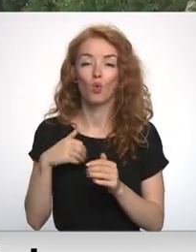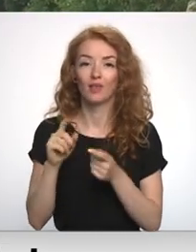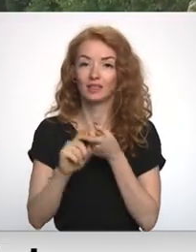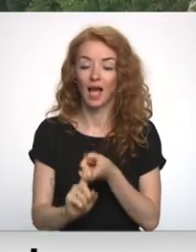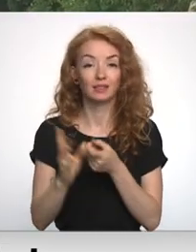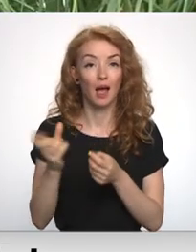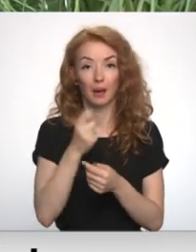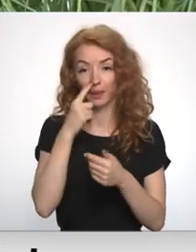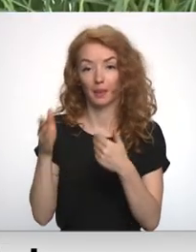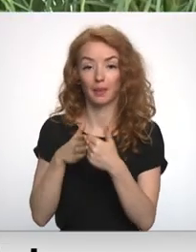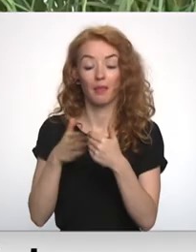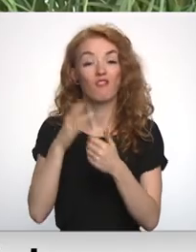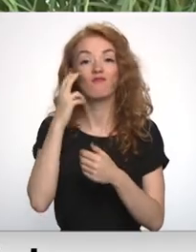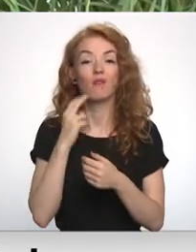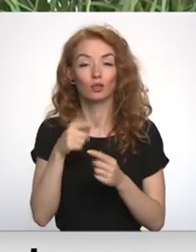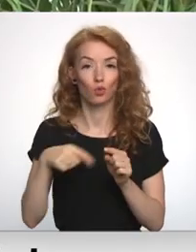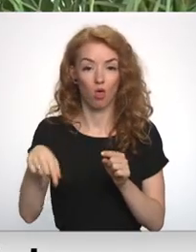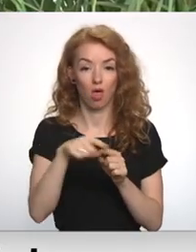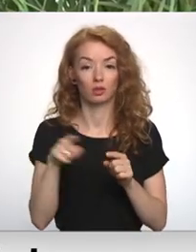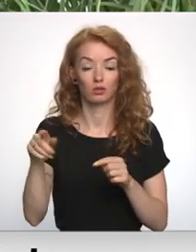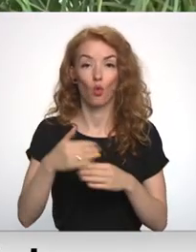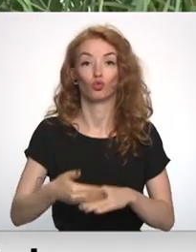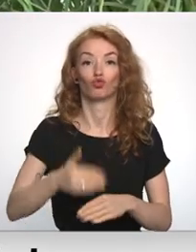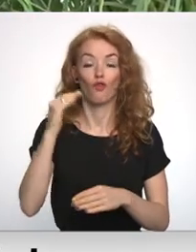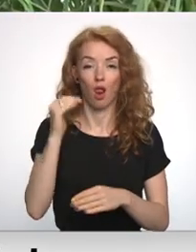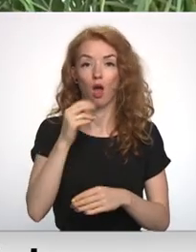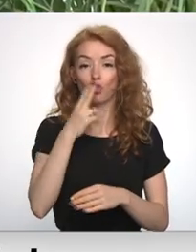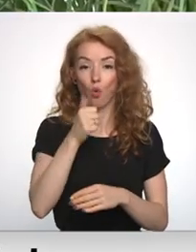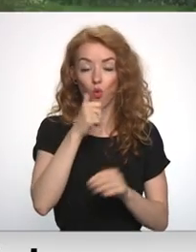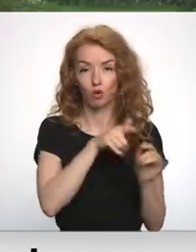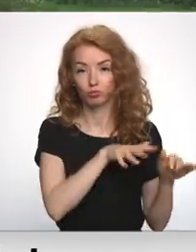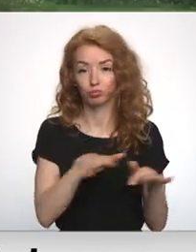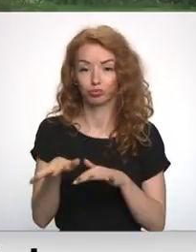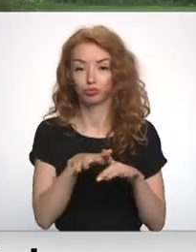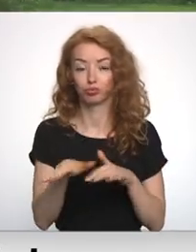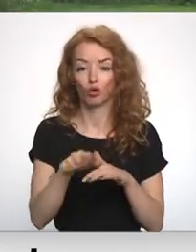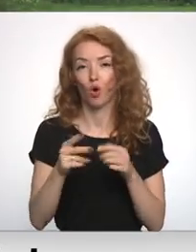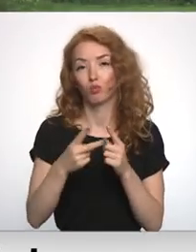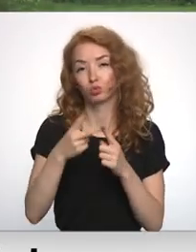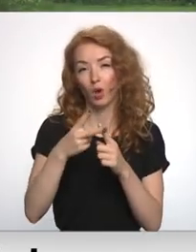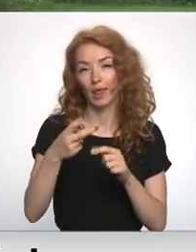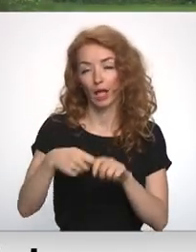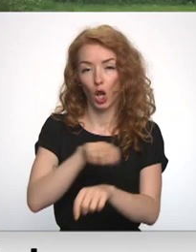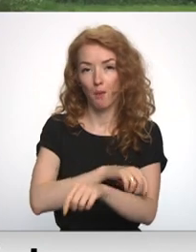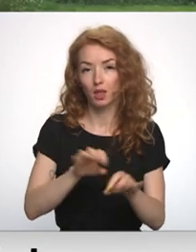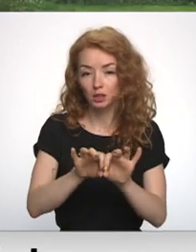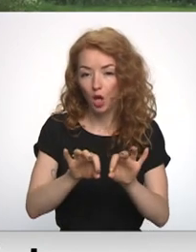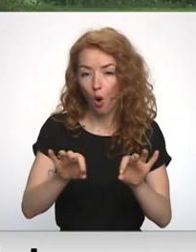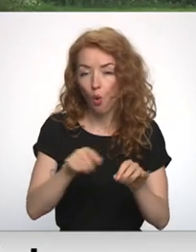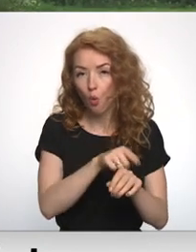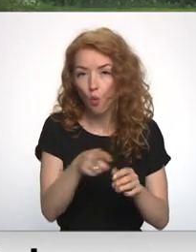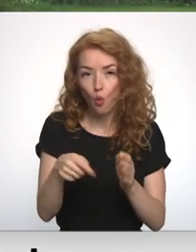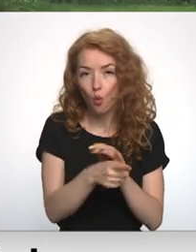netālu esošo veco ezeru. Atverot slūžas, ūdens no vecā ezera pa apmēram 1,5 kilometru garu cauruli, kas vīst